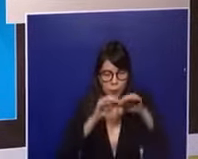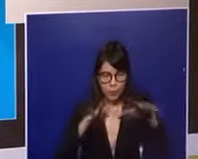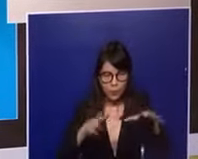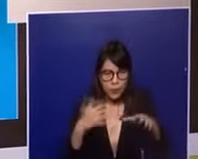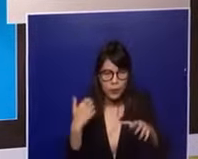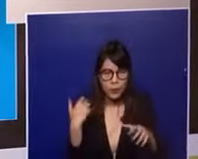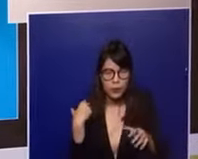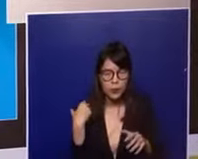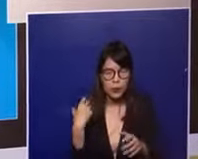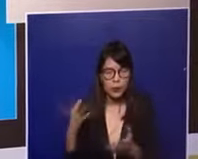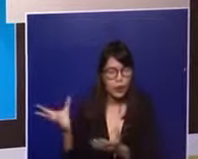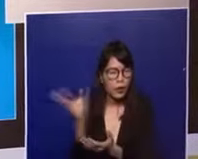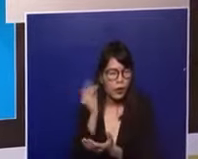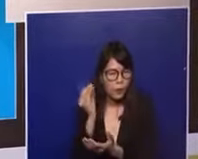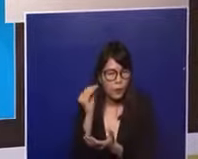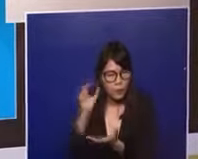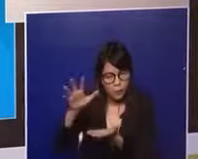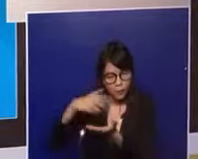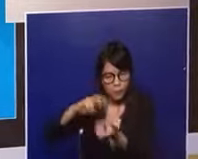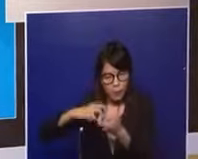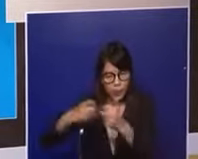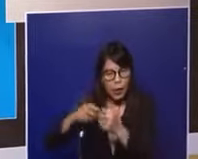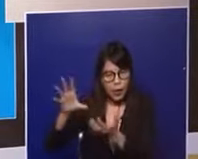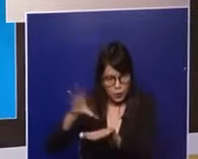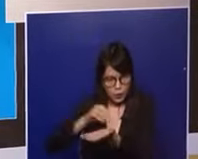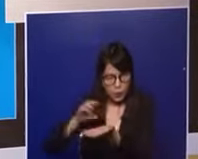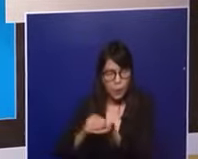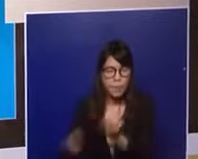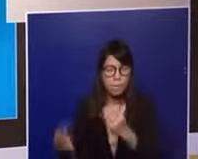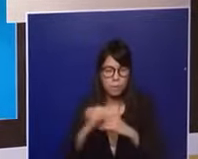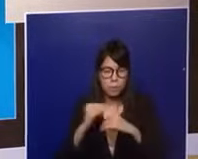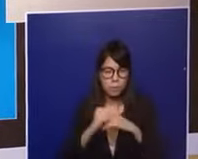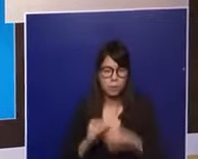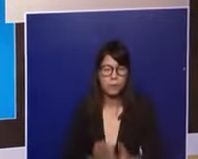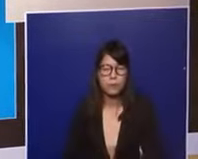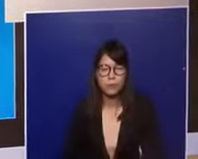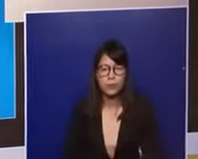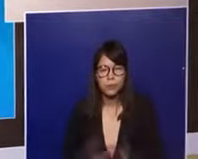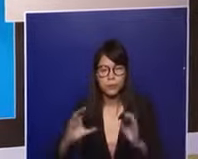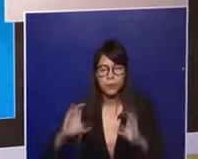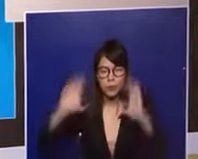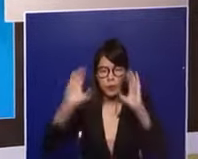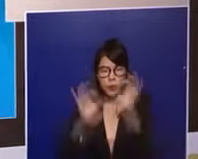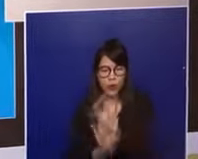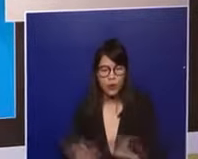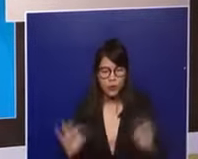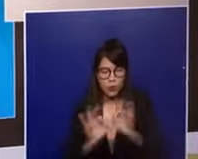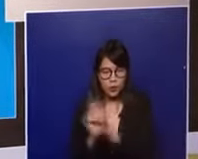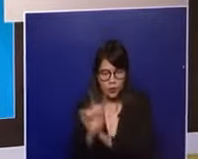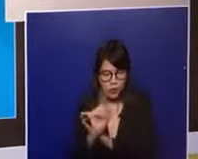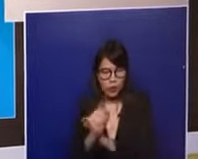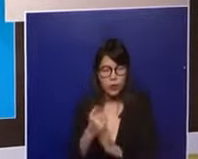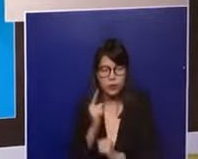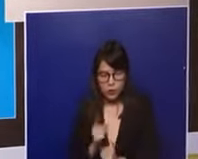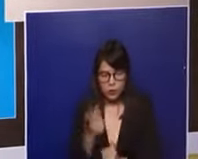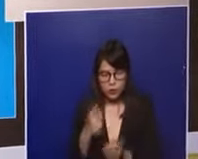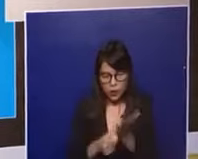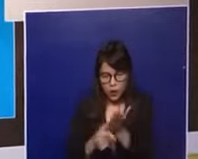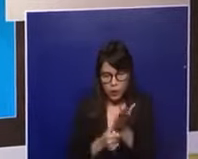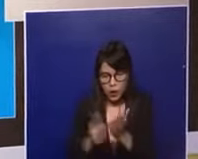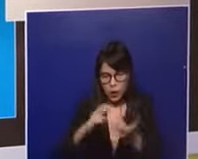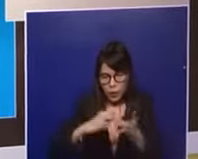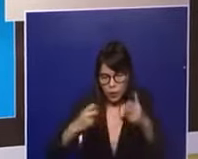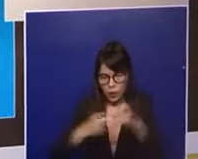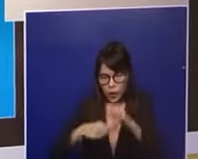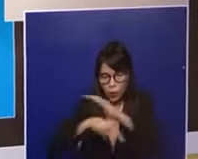รับเรื่องทุจริตมากขึ้นผมว่านั่นเป็นเรื่องดีนะครับรัฐบาลเองได้ให้ความสำคัญให้ความจริงจังในการแก้ปัญหาการทุจริ